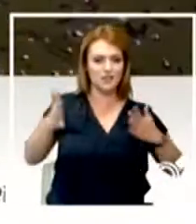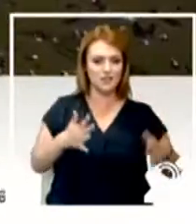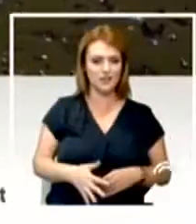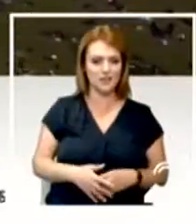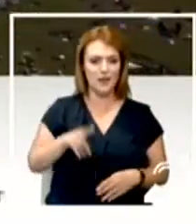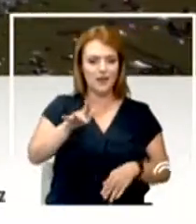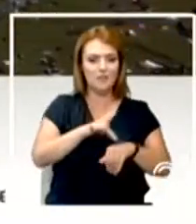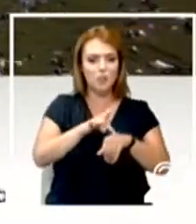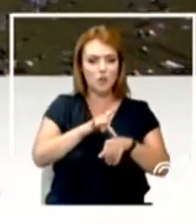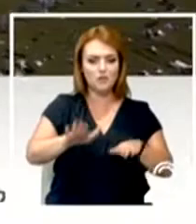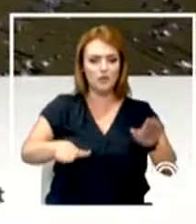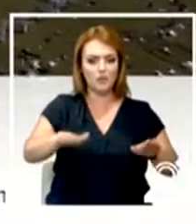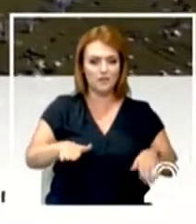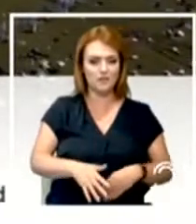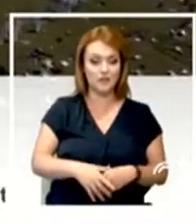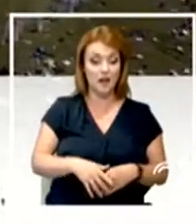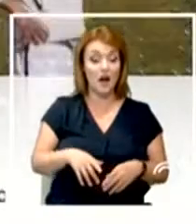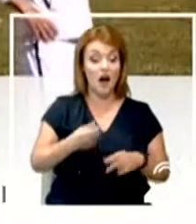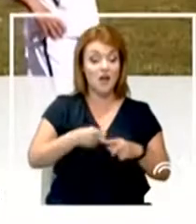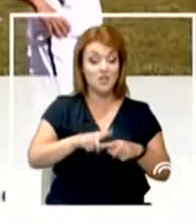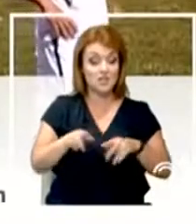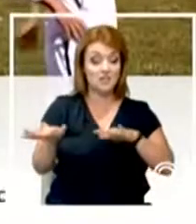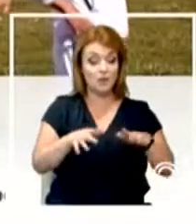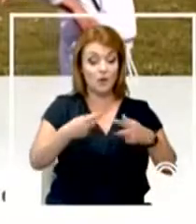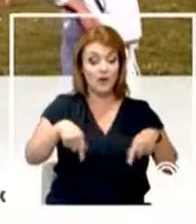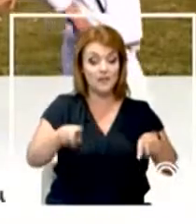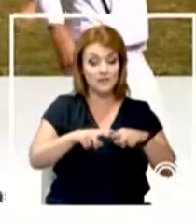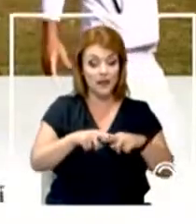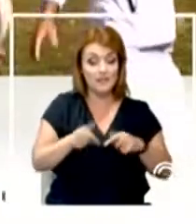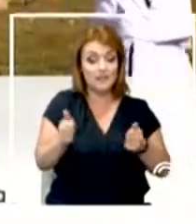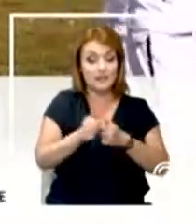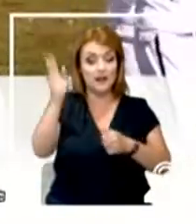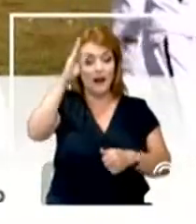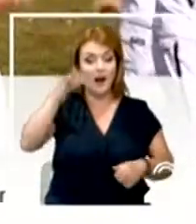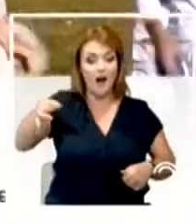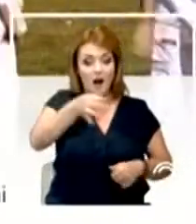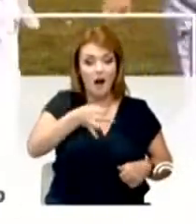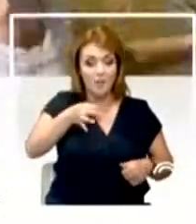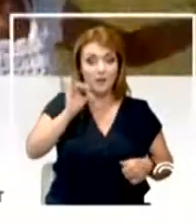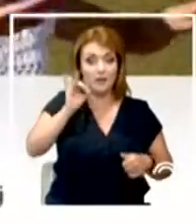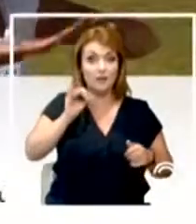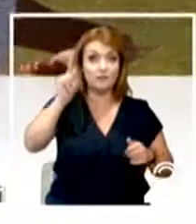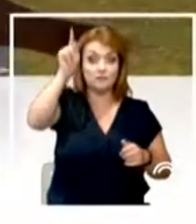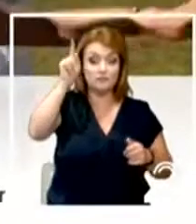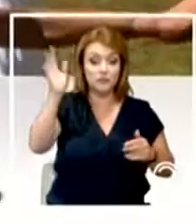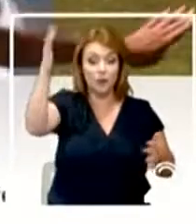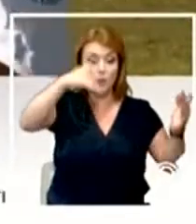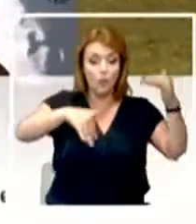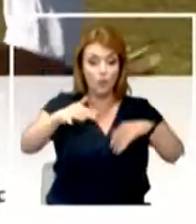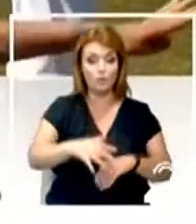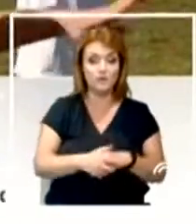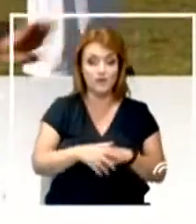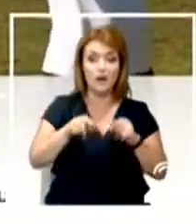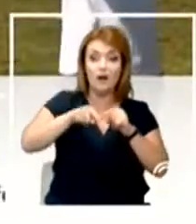desculți. Ritualul este organizat în apropierea lacului glaciar de pe muntele Rila, la o altitudine de 2280 de metri, la 90